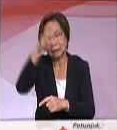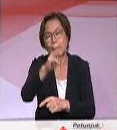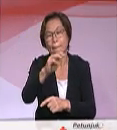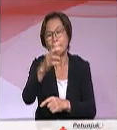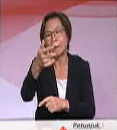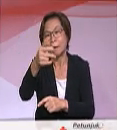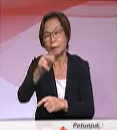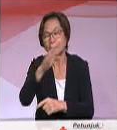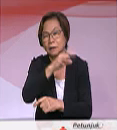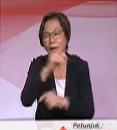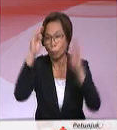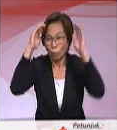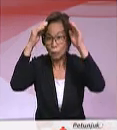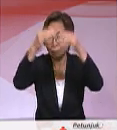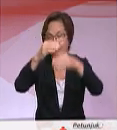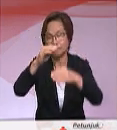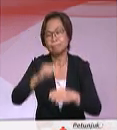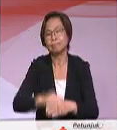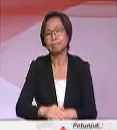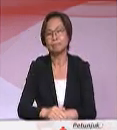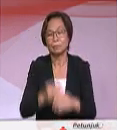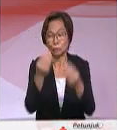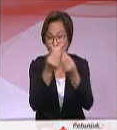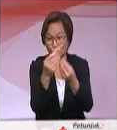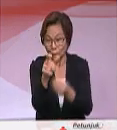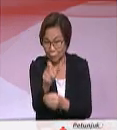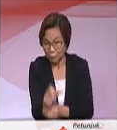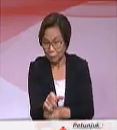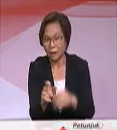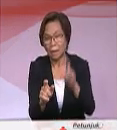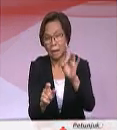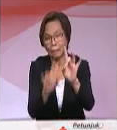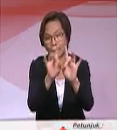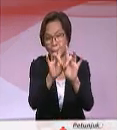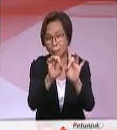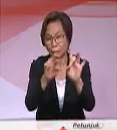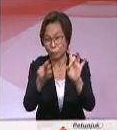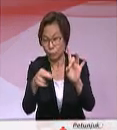dan Kuantan di Pahang. Kes indeks per kluster ini iaitu